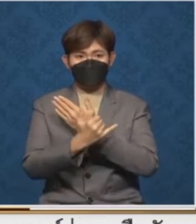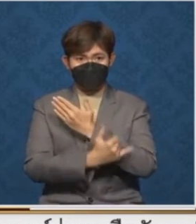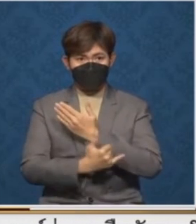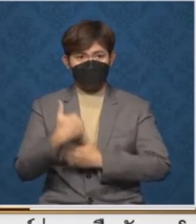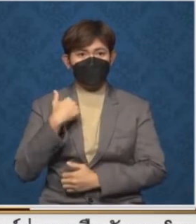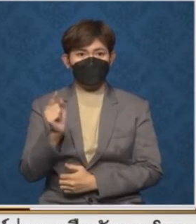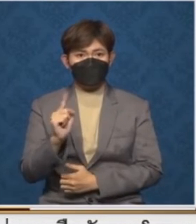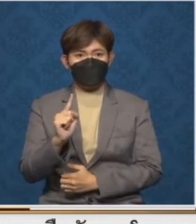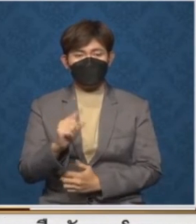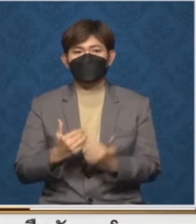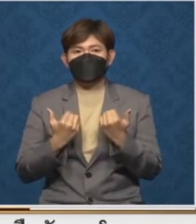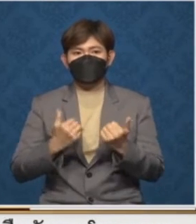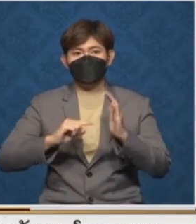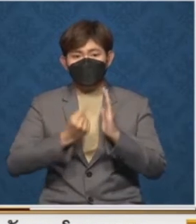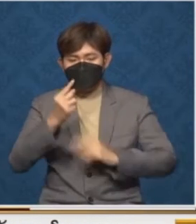ครับ